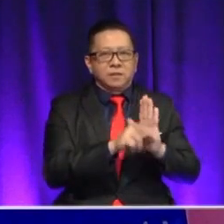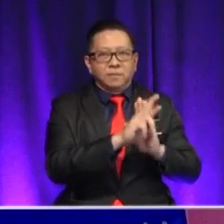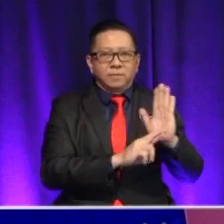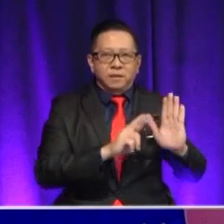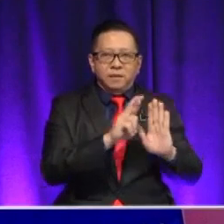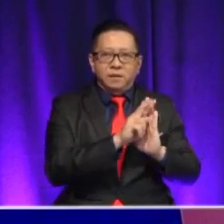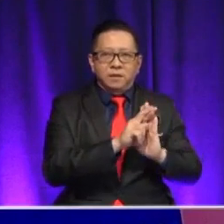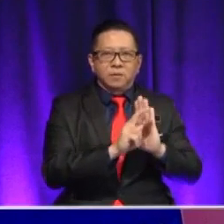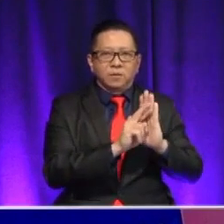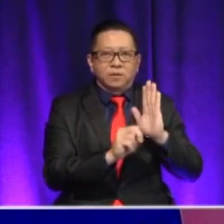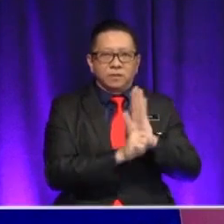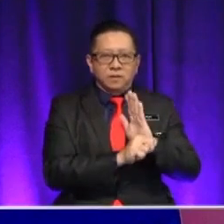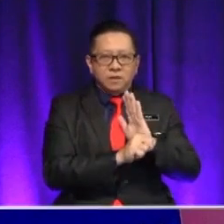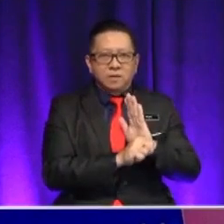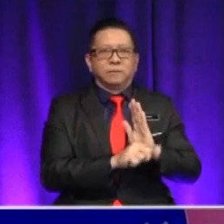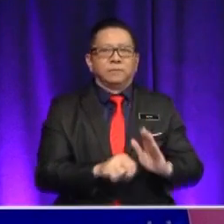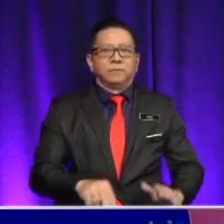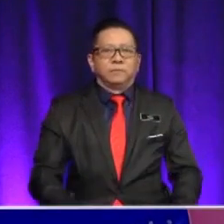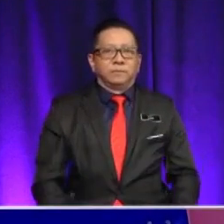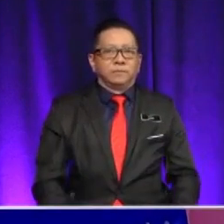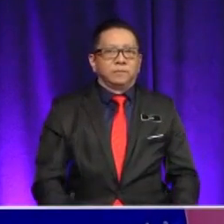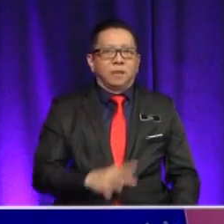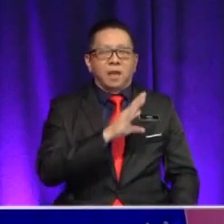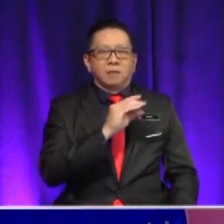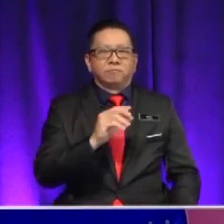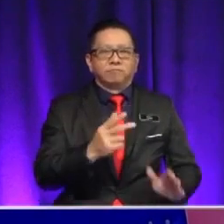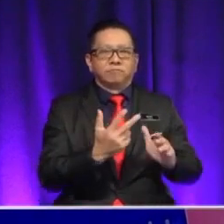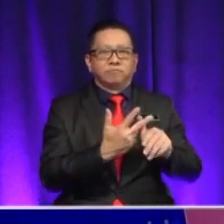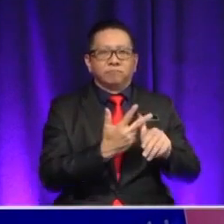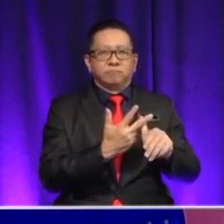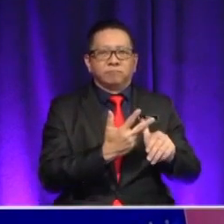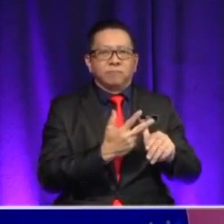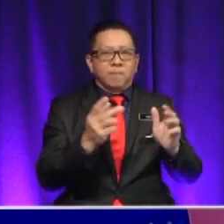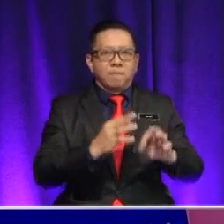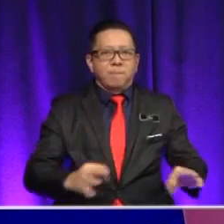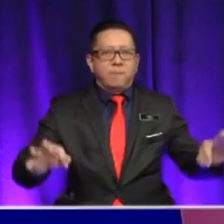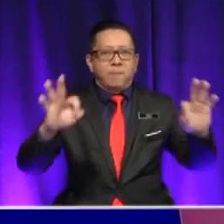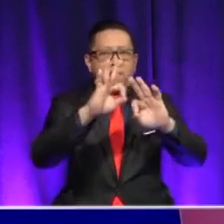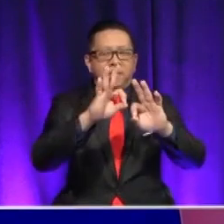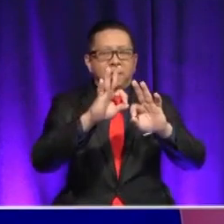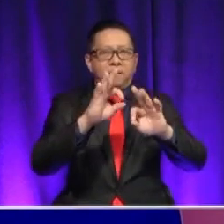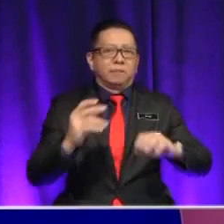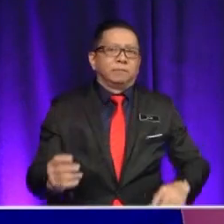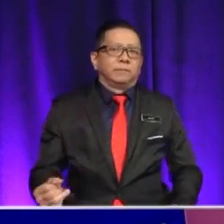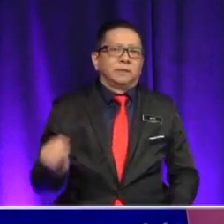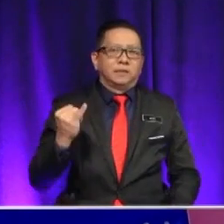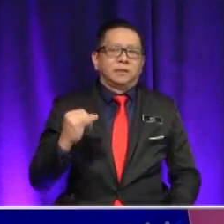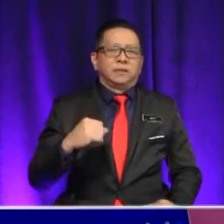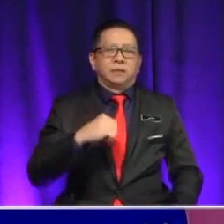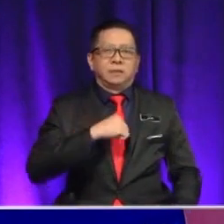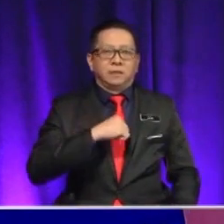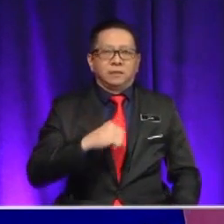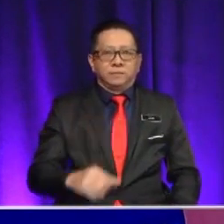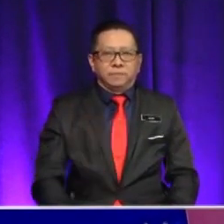menyatakan kepentingan prinsip rukun negara dan juga kepentingan rukun negara ni untuk membentuk jati diri kita. Yeah. Okey,